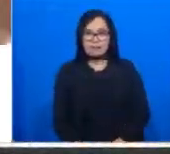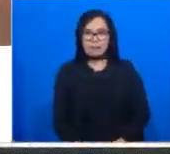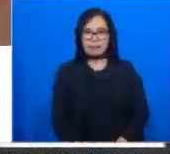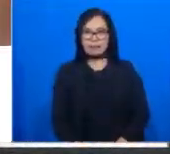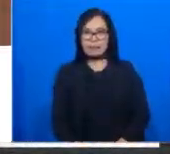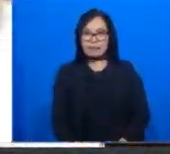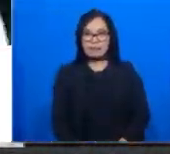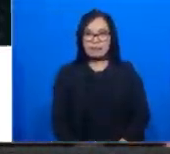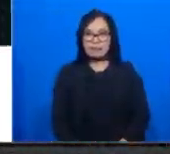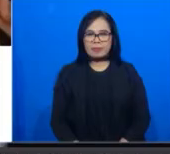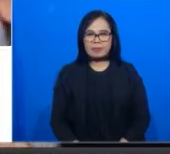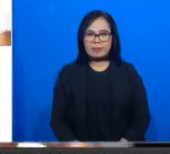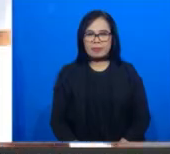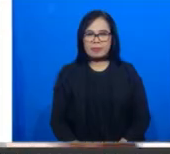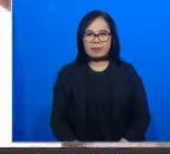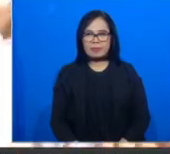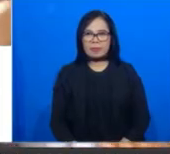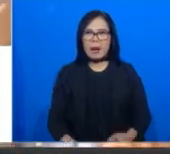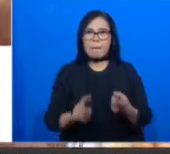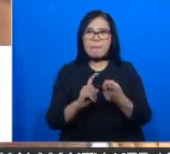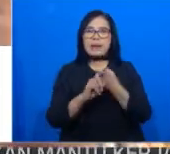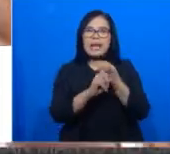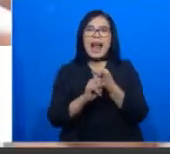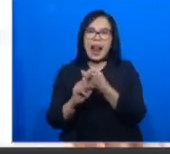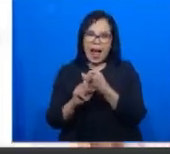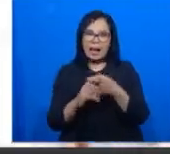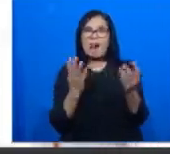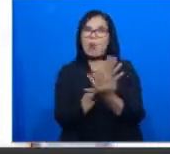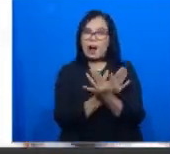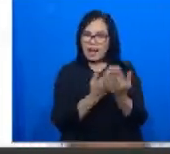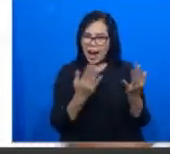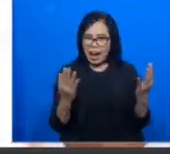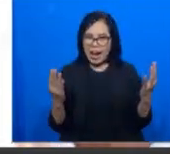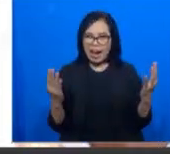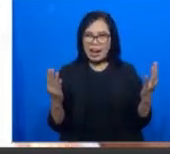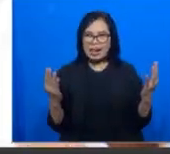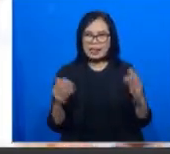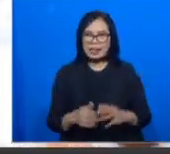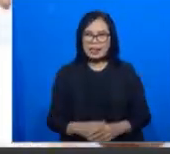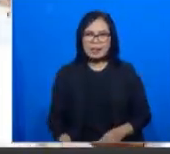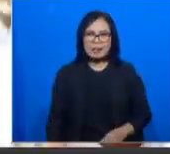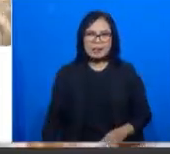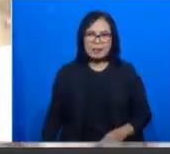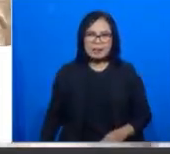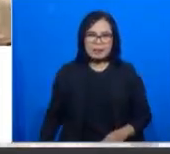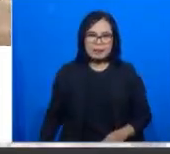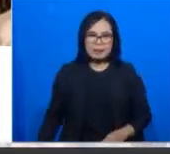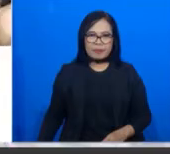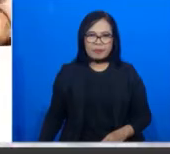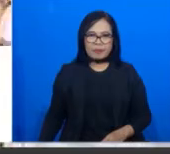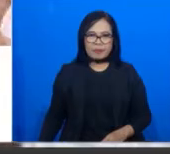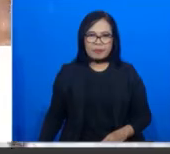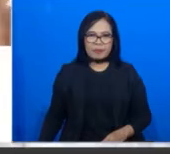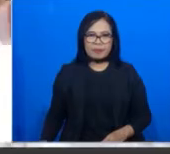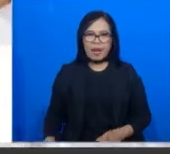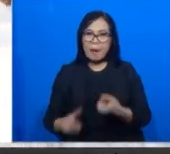Tujuan apa aja Pak yang tadi? Hanya perkenalan aja. Terus musafir dapat perjalanan